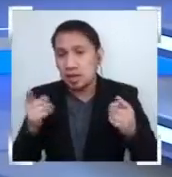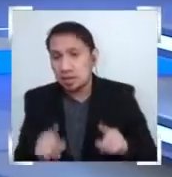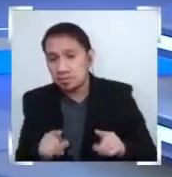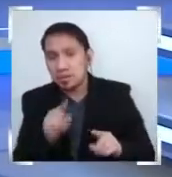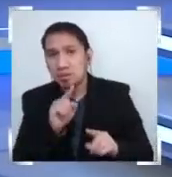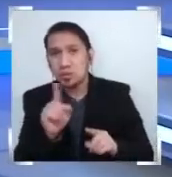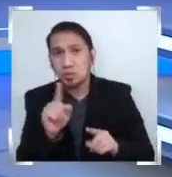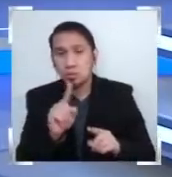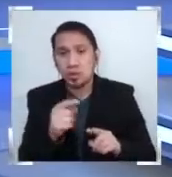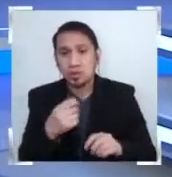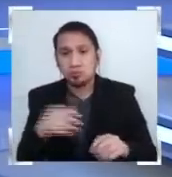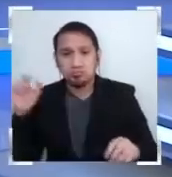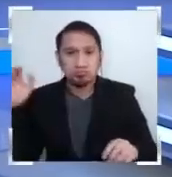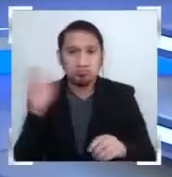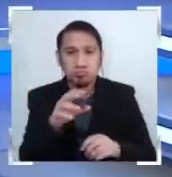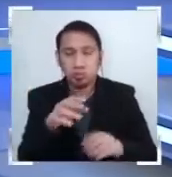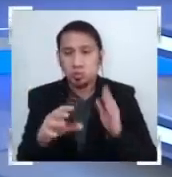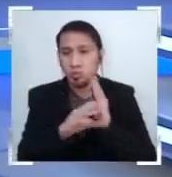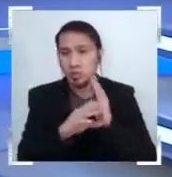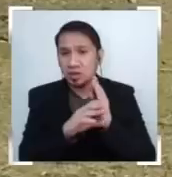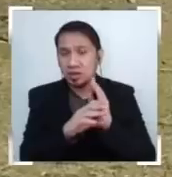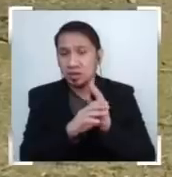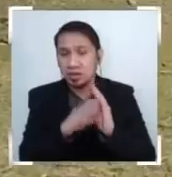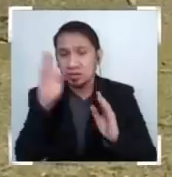basag kotse. Saksi si June Veneracion.